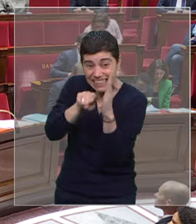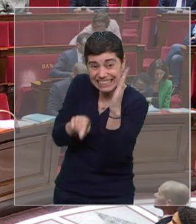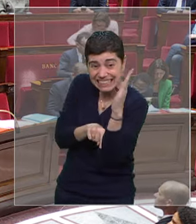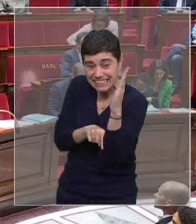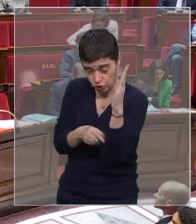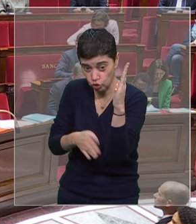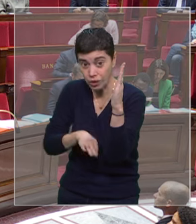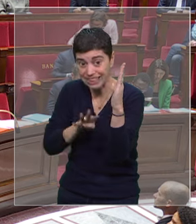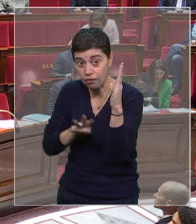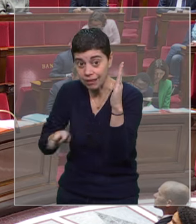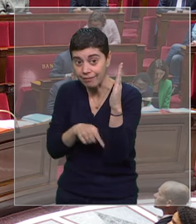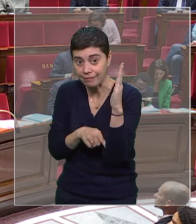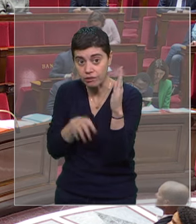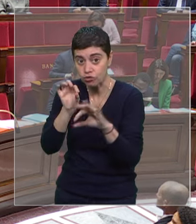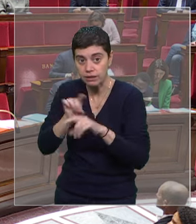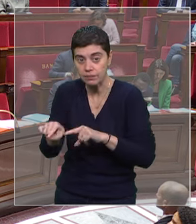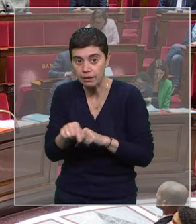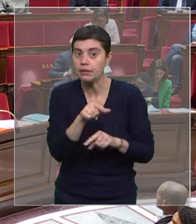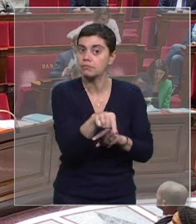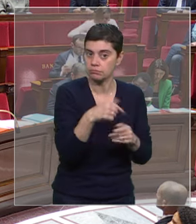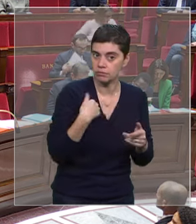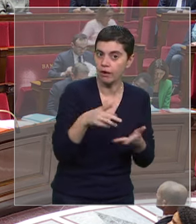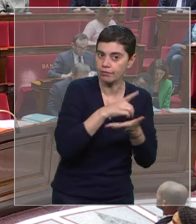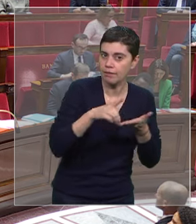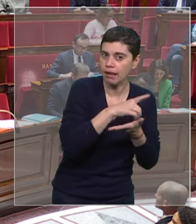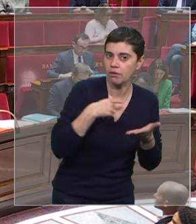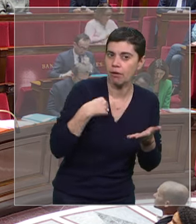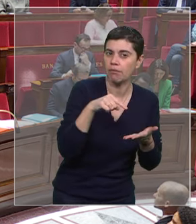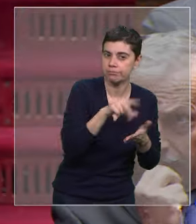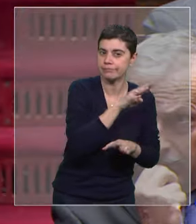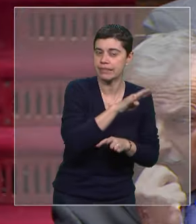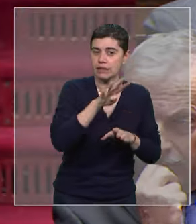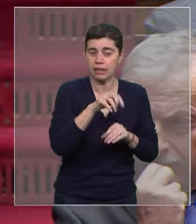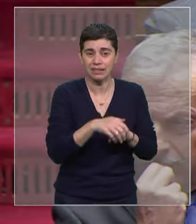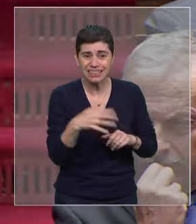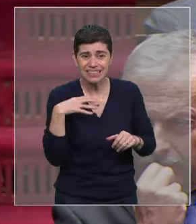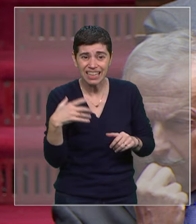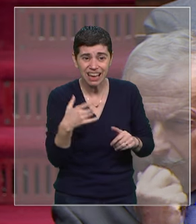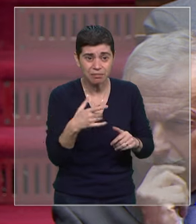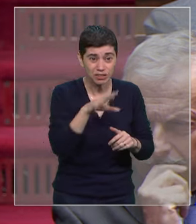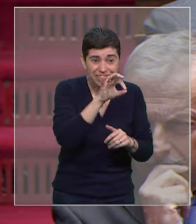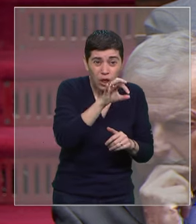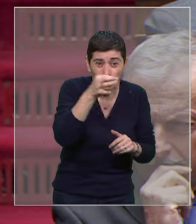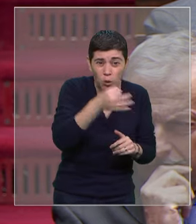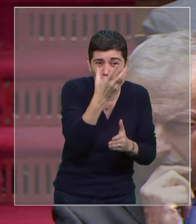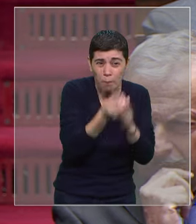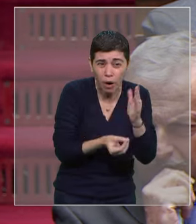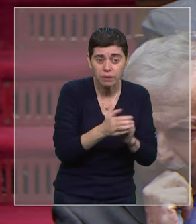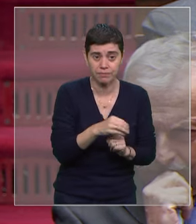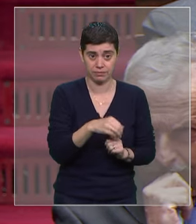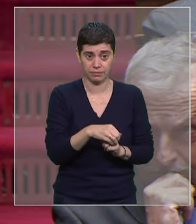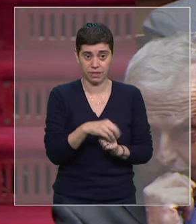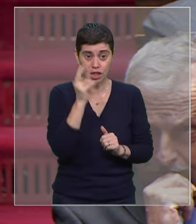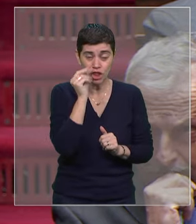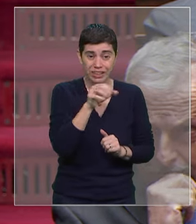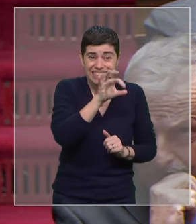En Loire-Atlantique, la pénurie médicale dans les services de l'hôpital de Blain atteint maintenant 50%. Au CHU à Nantes,